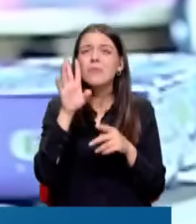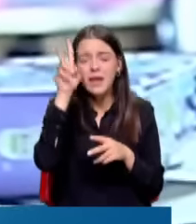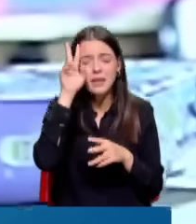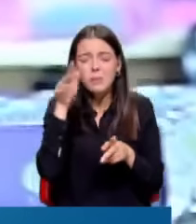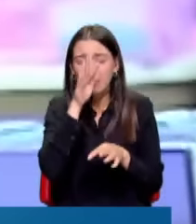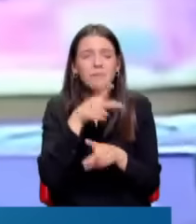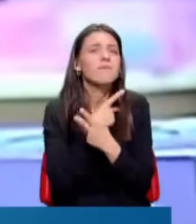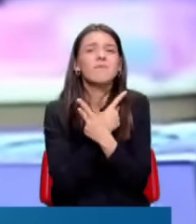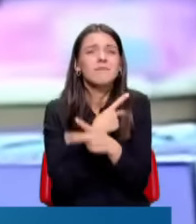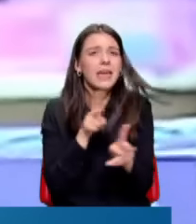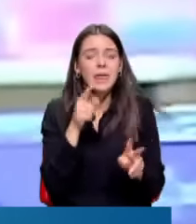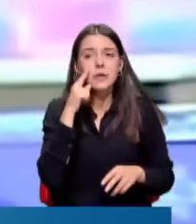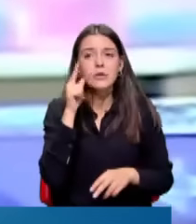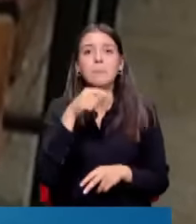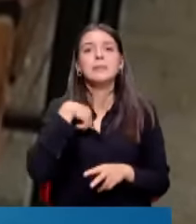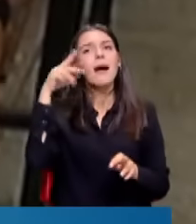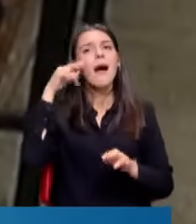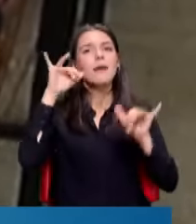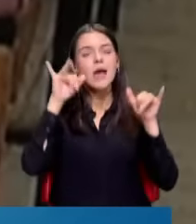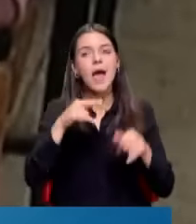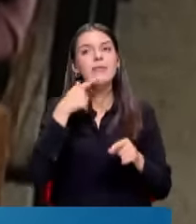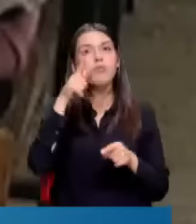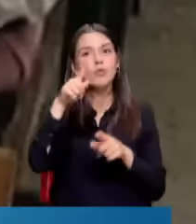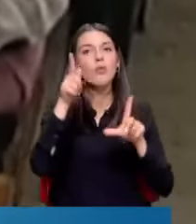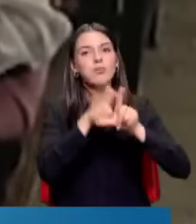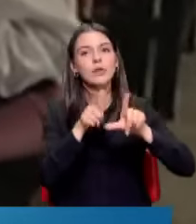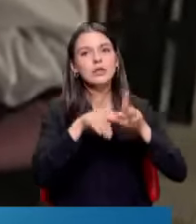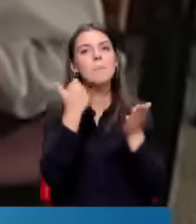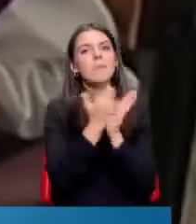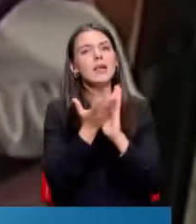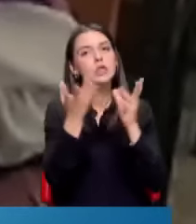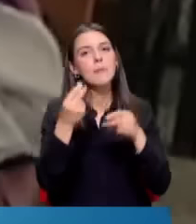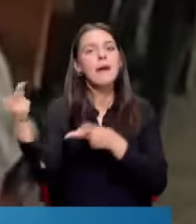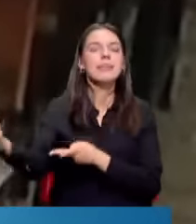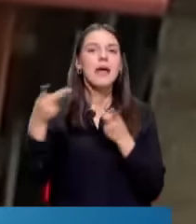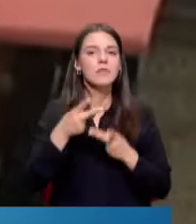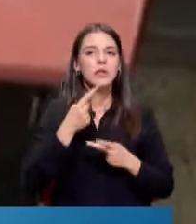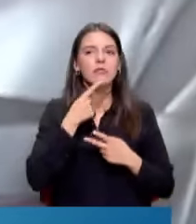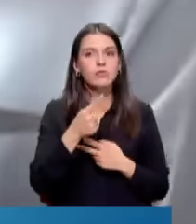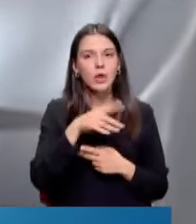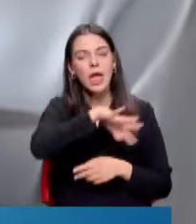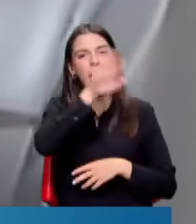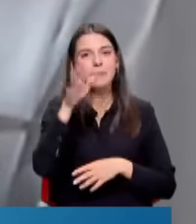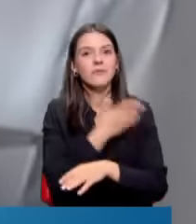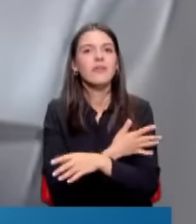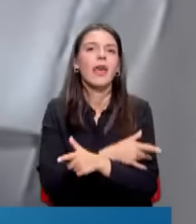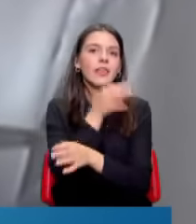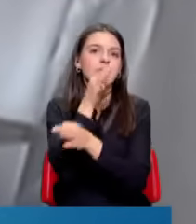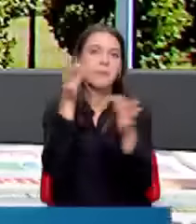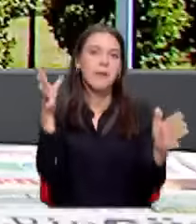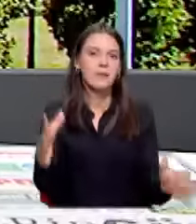için bizim de hayallerimiz bir diyen herkesi bu projenin parçası olmaya davet ediyoruz diyerek kamuoyuna çağrıda bulundu.